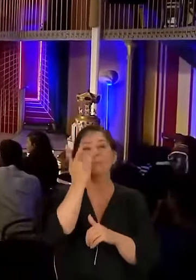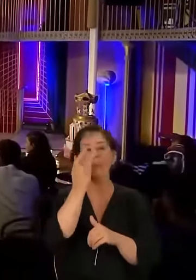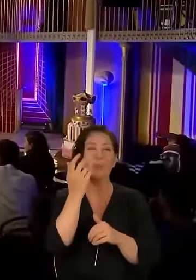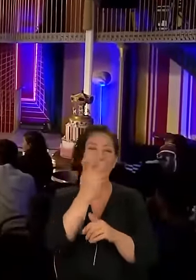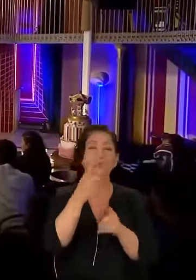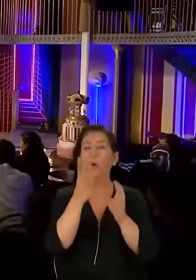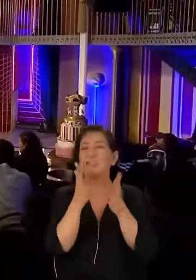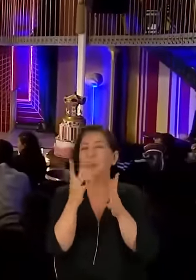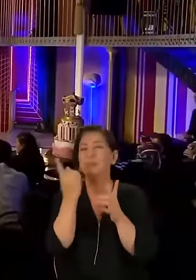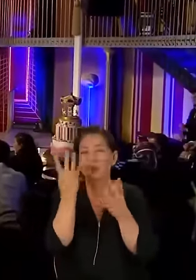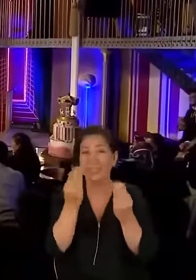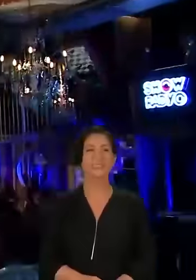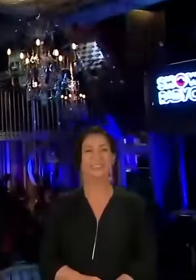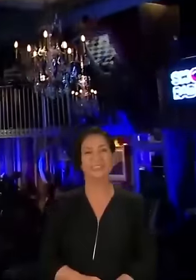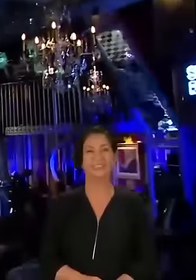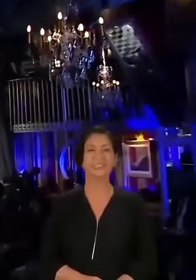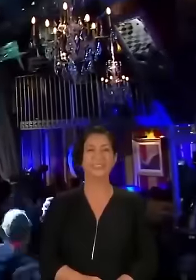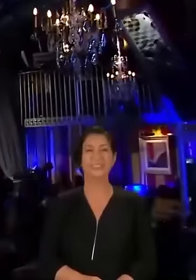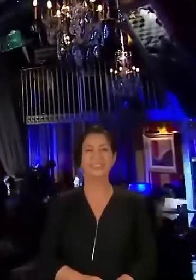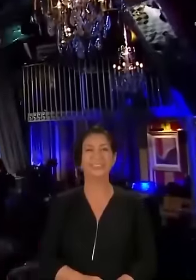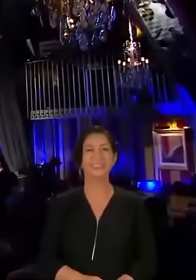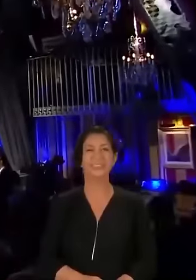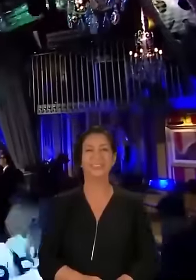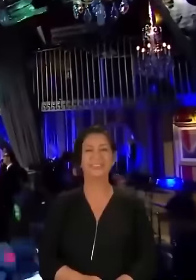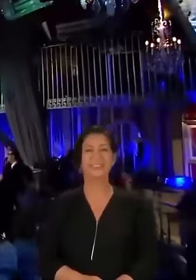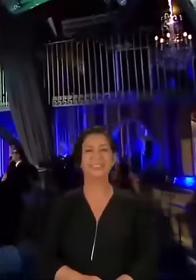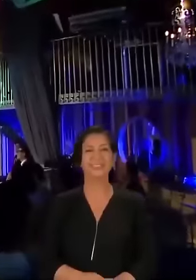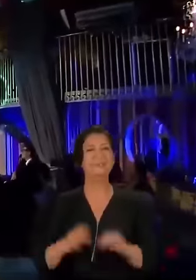playback'i. Çok acayip bir şey olacak, görelim.